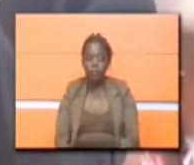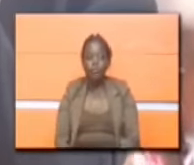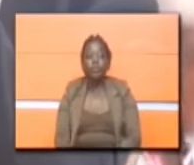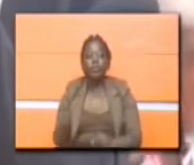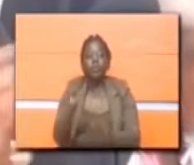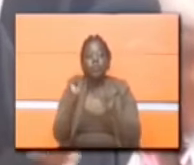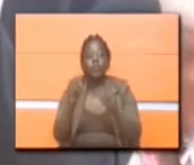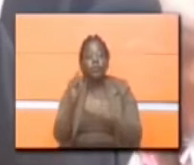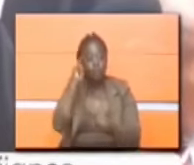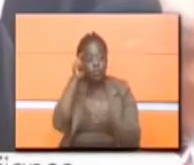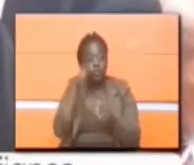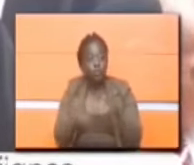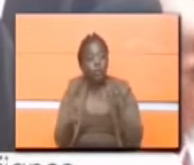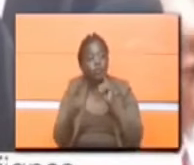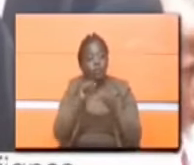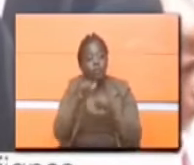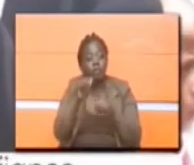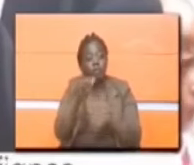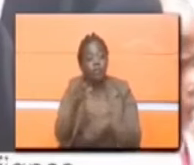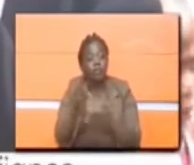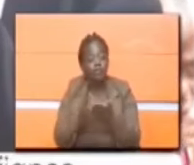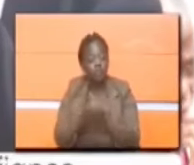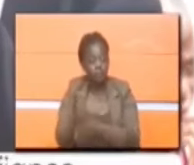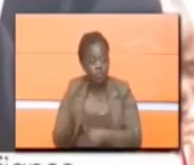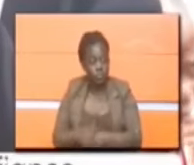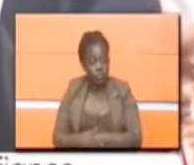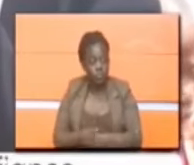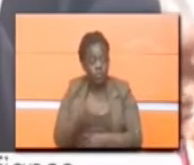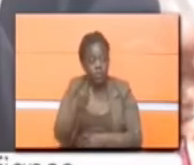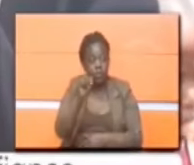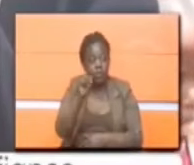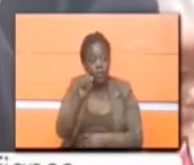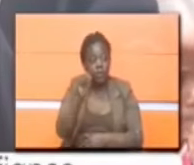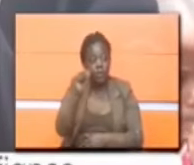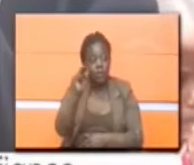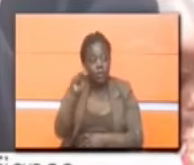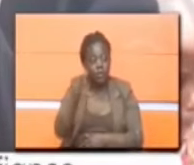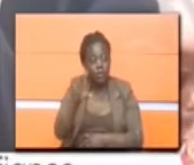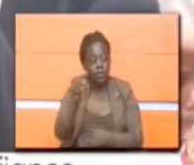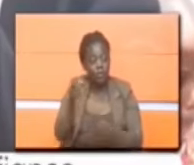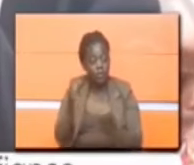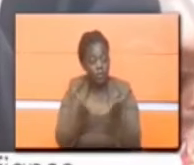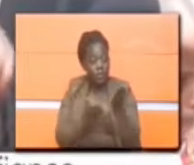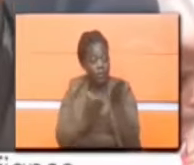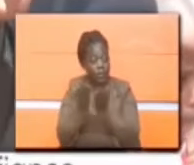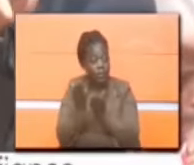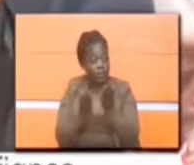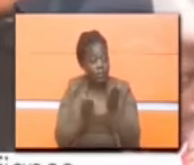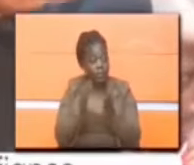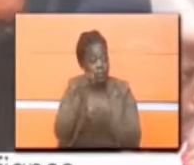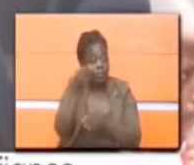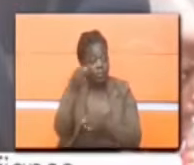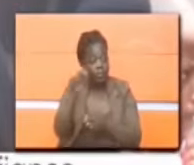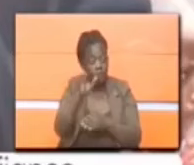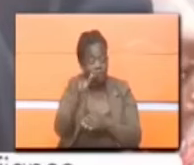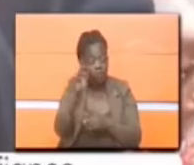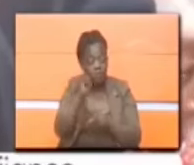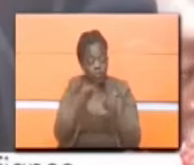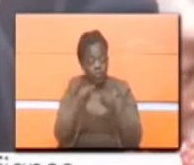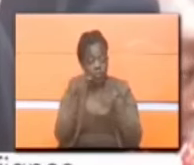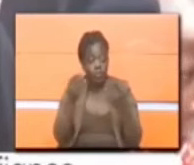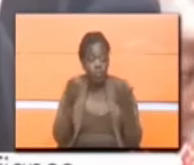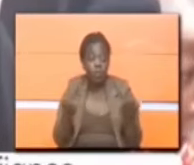bayinza okulowooza nti bakwogerako bituufu. Tamale mirundi abadde muwolereza w'abantu obibalanga